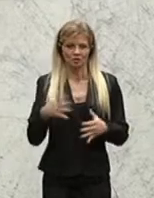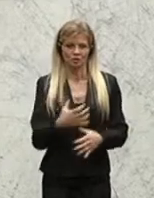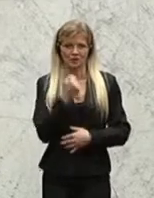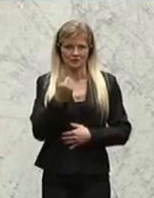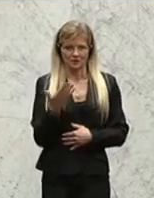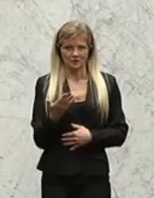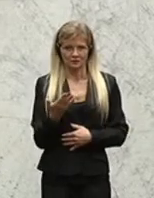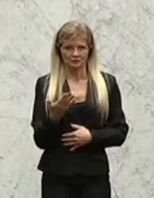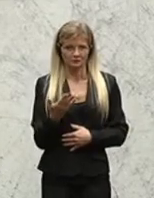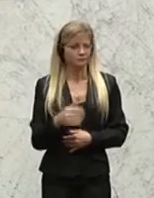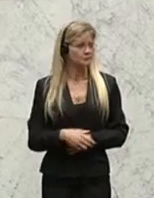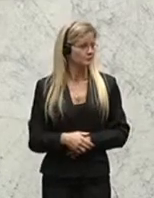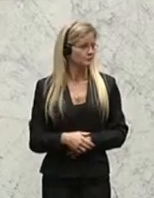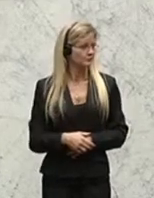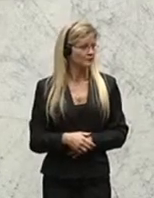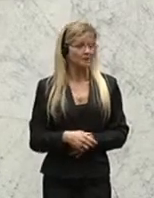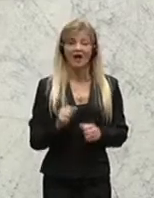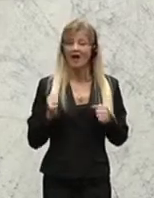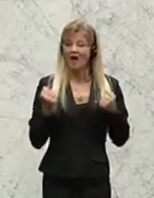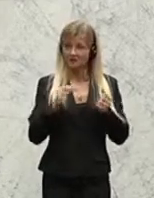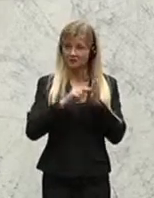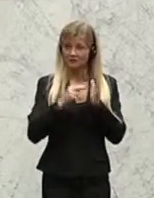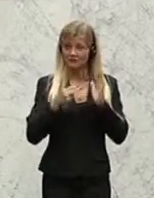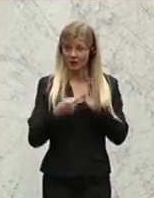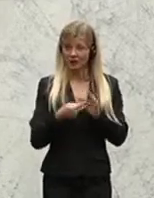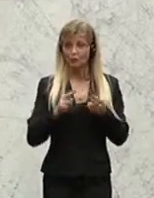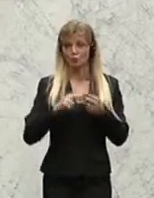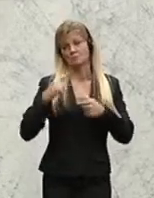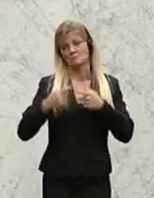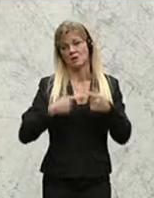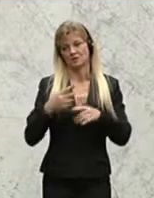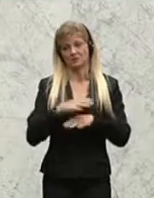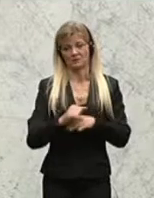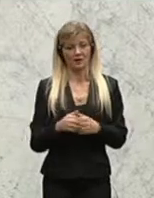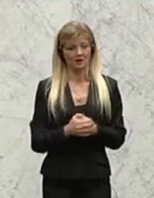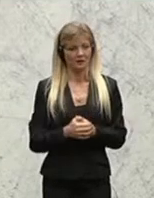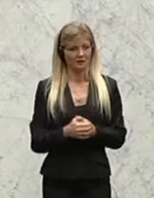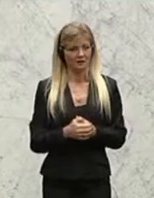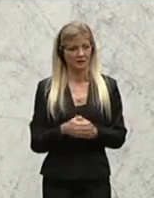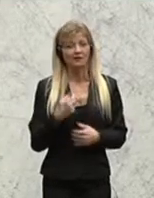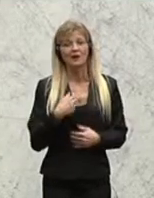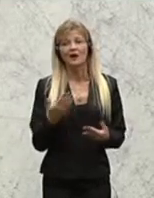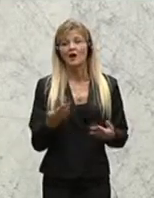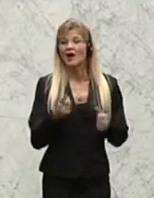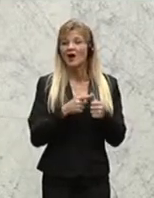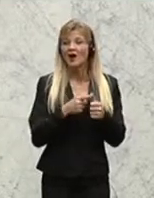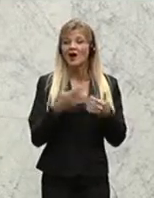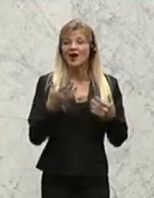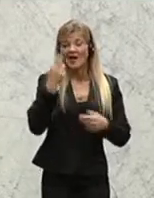der Maßnahmen. Im Gegensatz dazu, Herr Kollege Luger, lösen weder Alarmismus noch Polemik